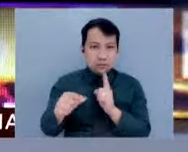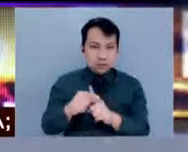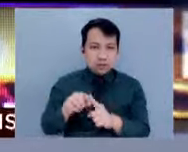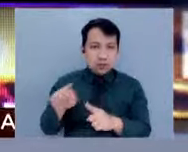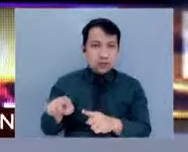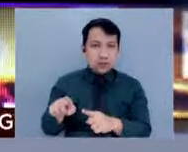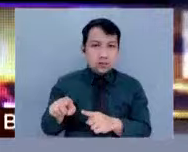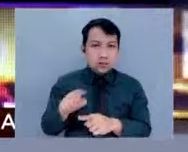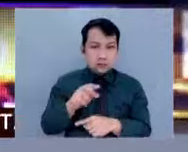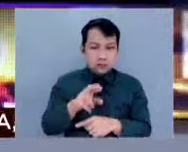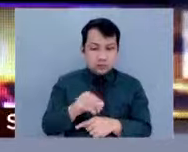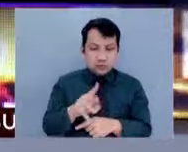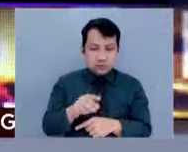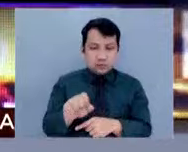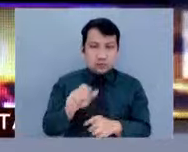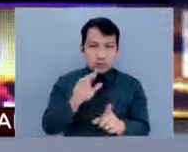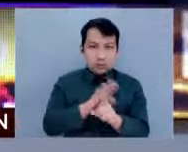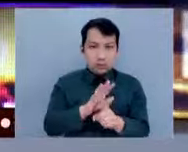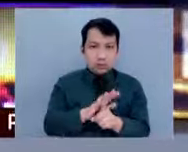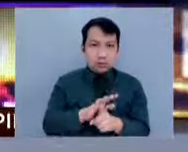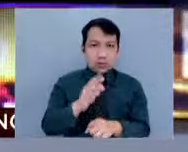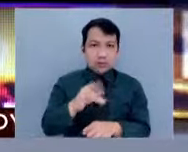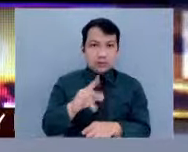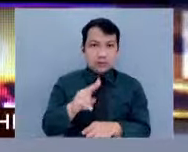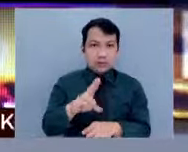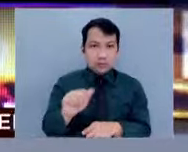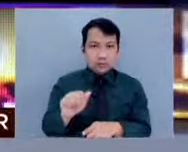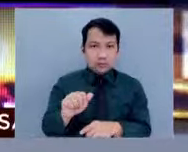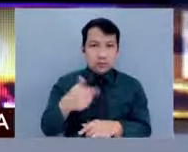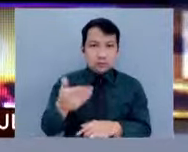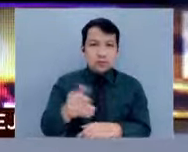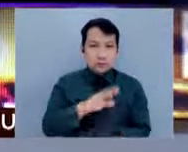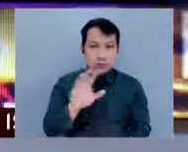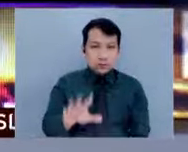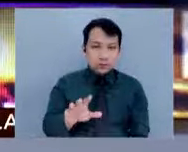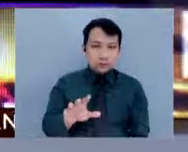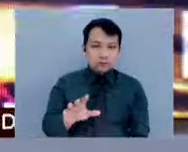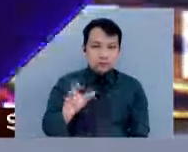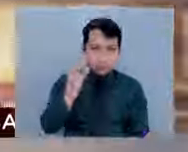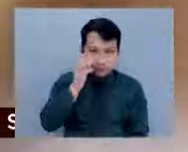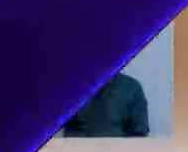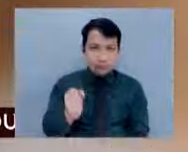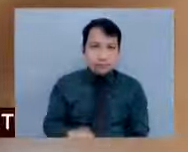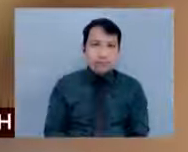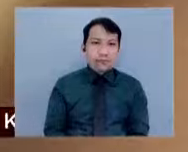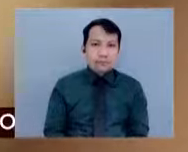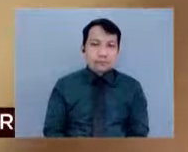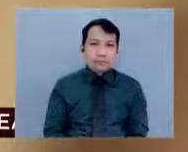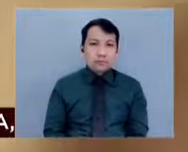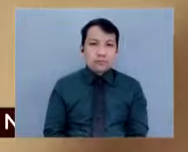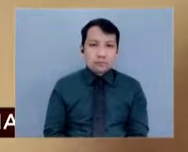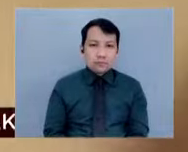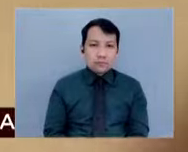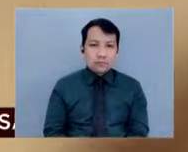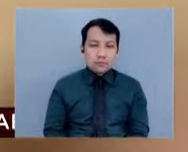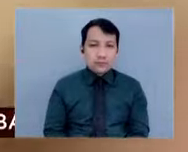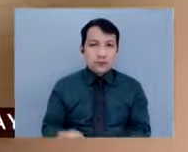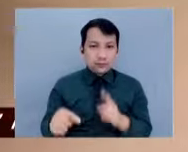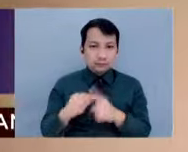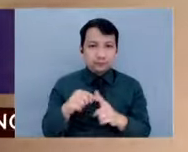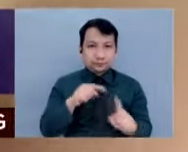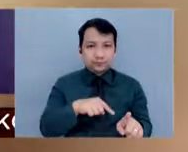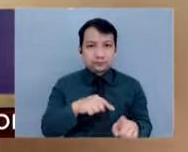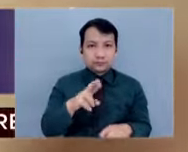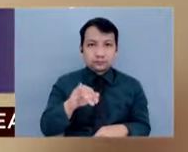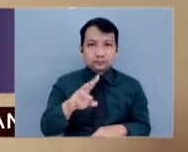ang viral na asong si Kilua. Nasa frontline ng balitang yan, si Camille Samonte. Nagpositibo sa rabies ang